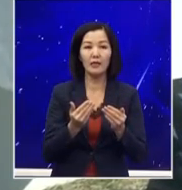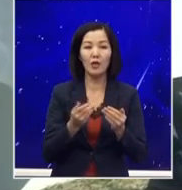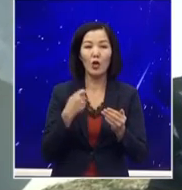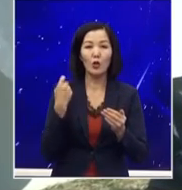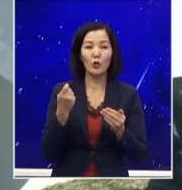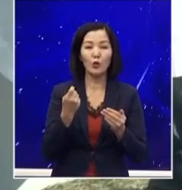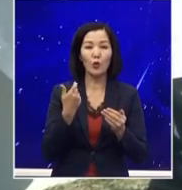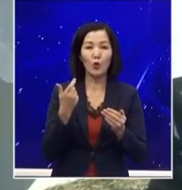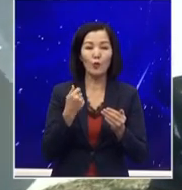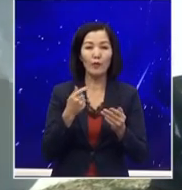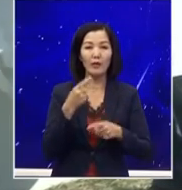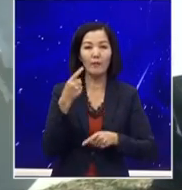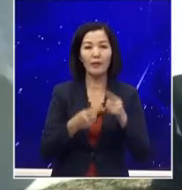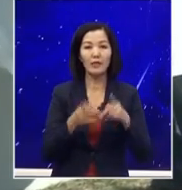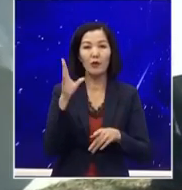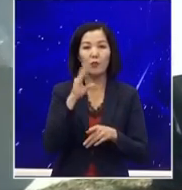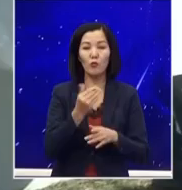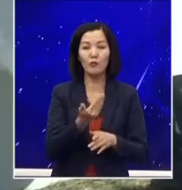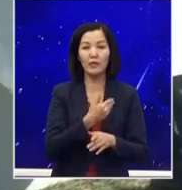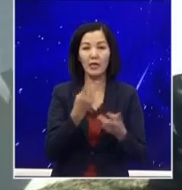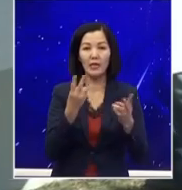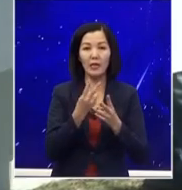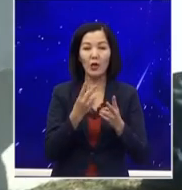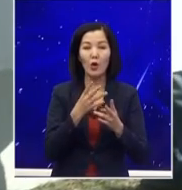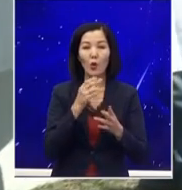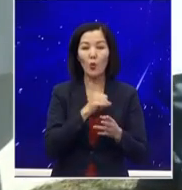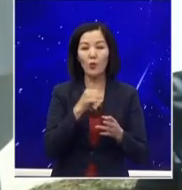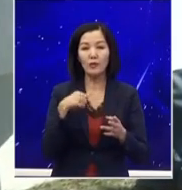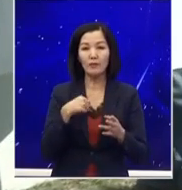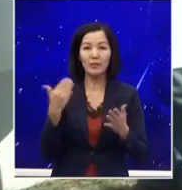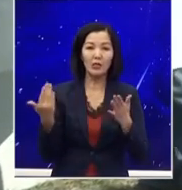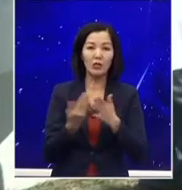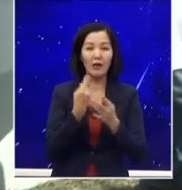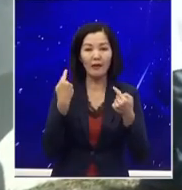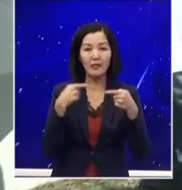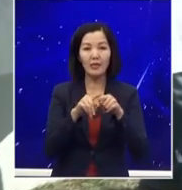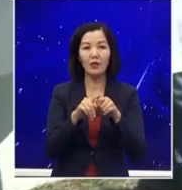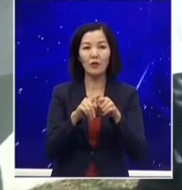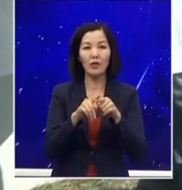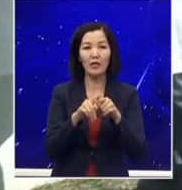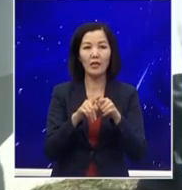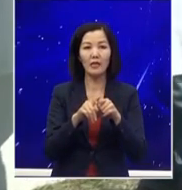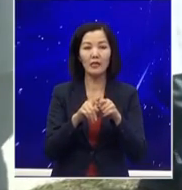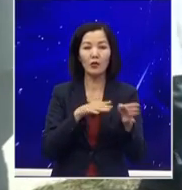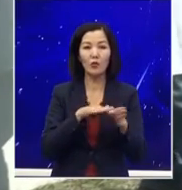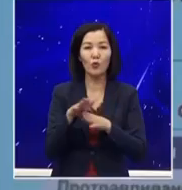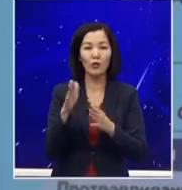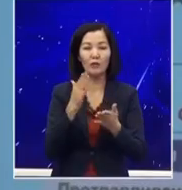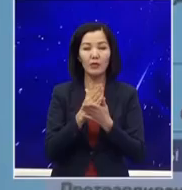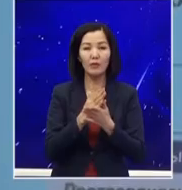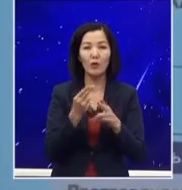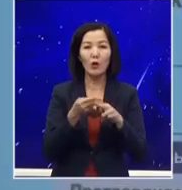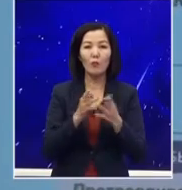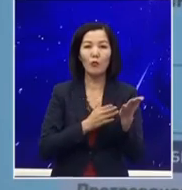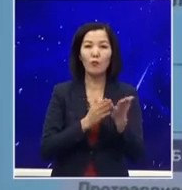өңдеуде бәсекелес болғымыз келеді. Өзіміздің будандарымыз болғандықтан жаңа технологиялық операцияларды орындап жатырмыз. Бұл